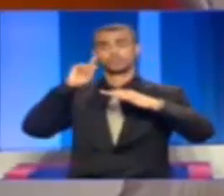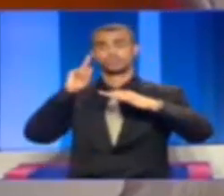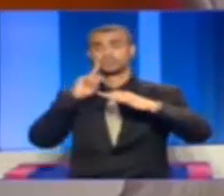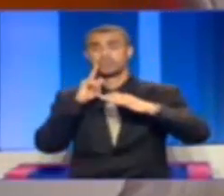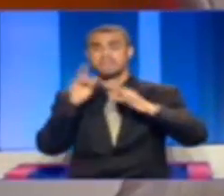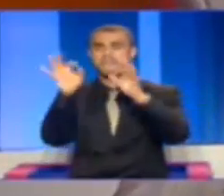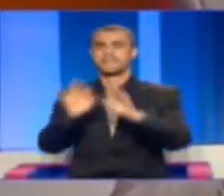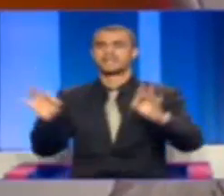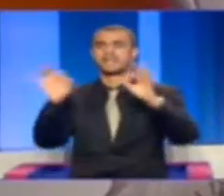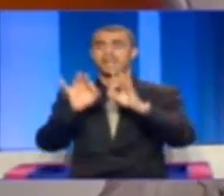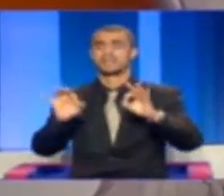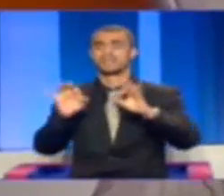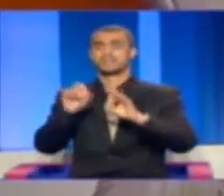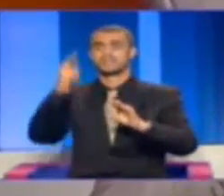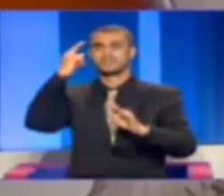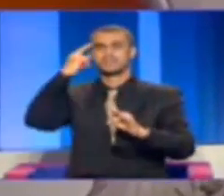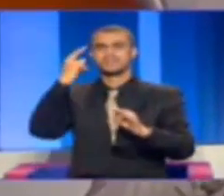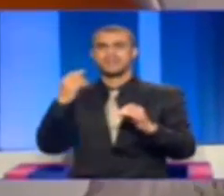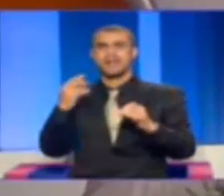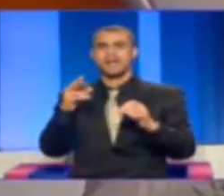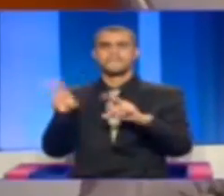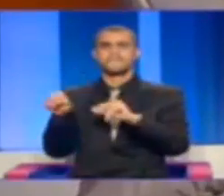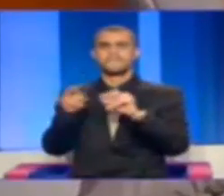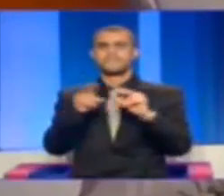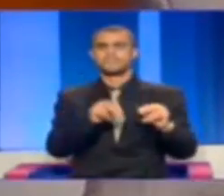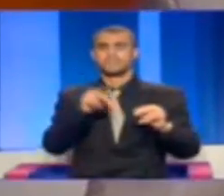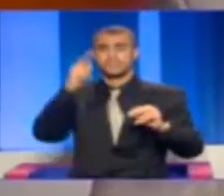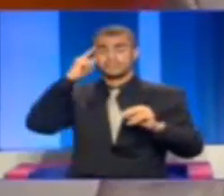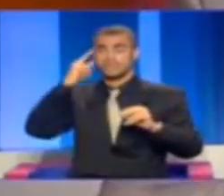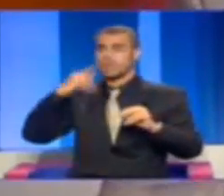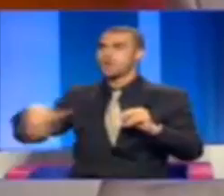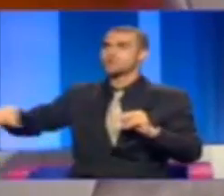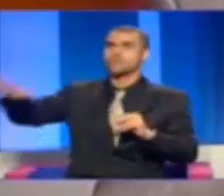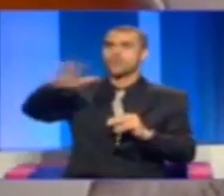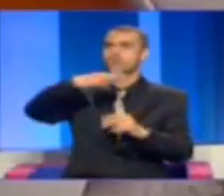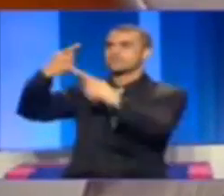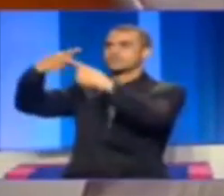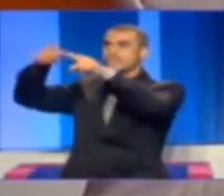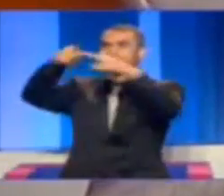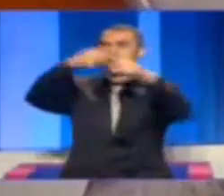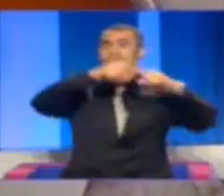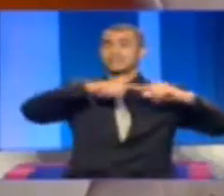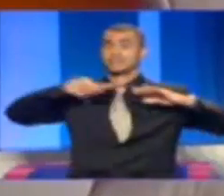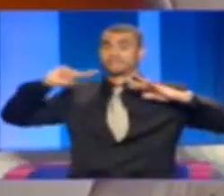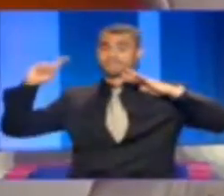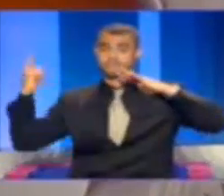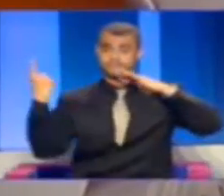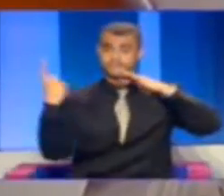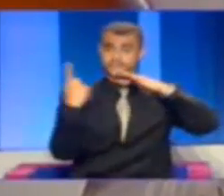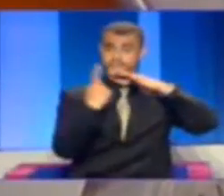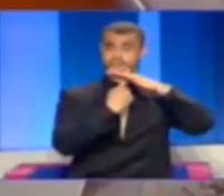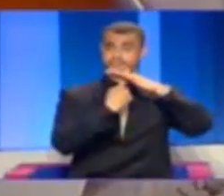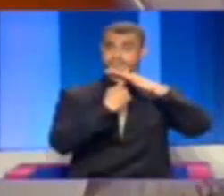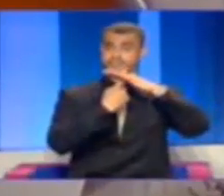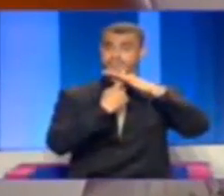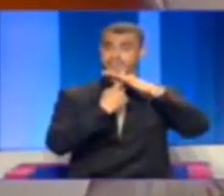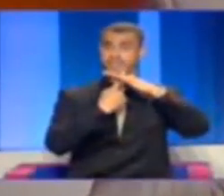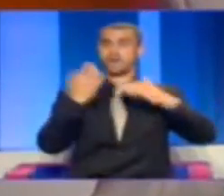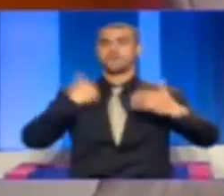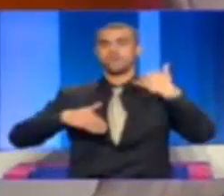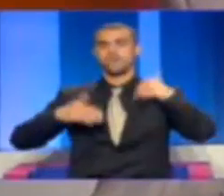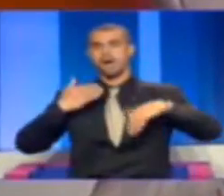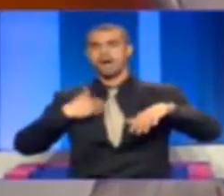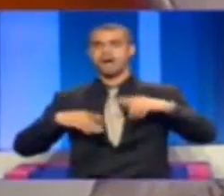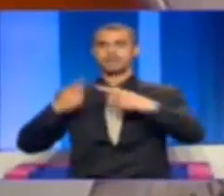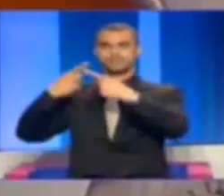قوانين دامجه. يعني دي ريغولاسيون انكليزيف. يعني اللي كتدمج البعد ديال الاعاقه في